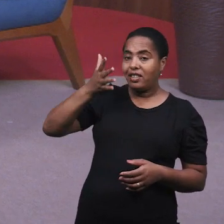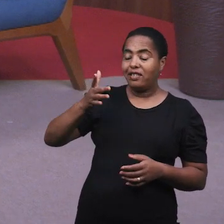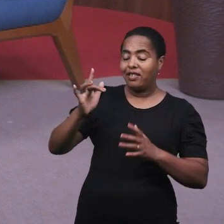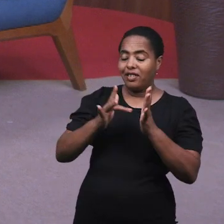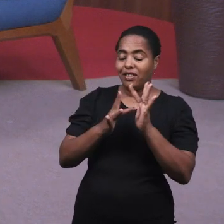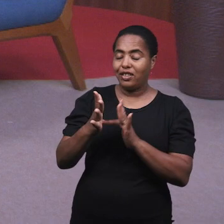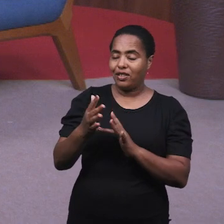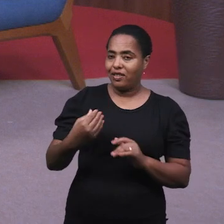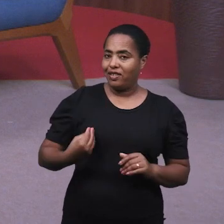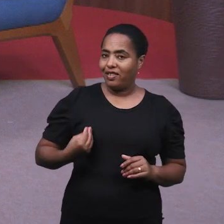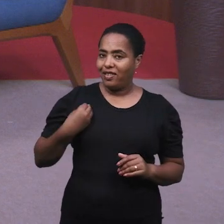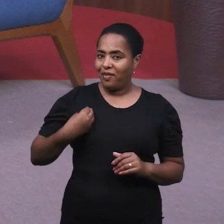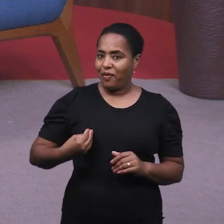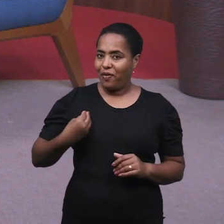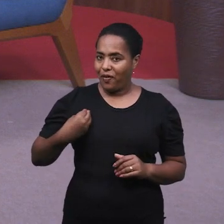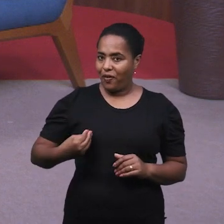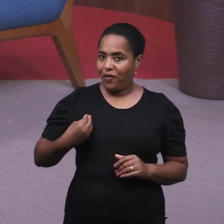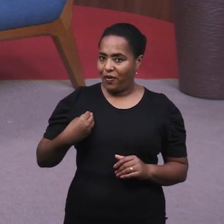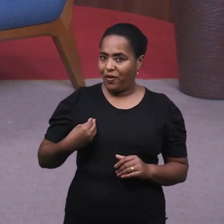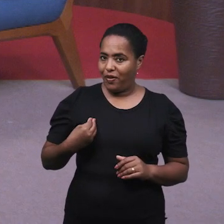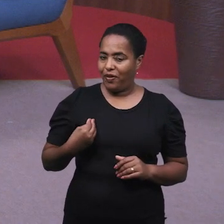elle, jusqu'à présent, Jésus était mort.